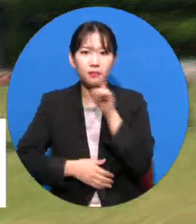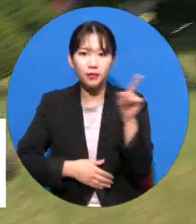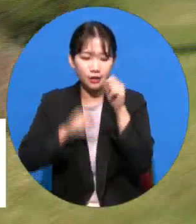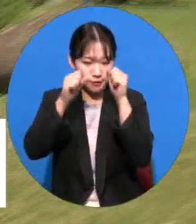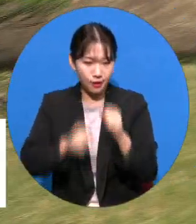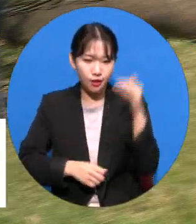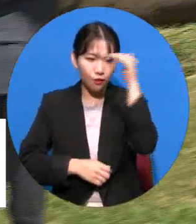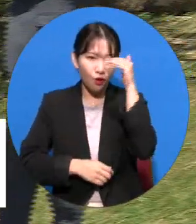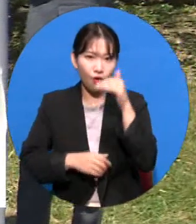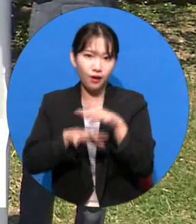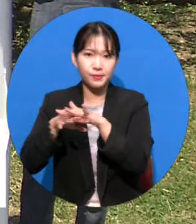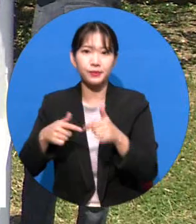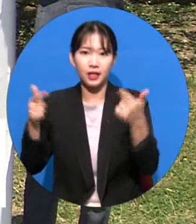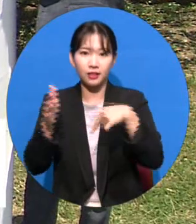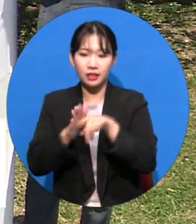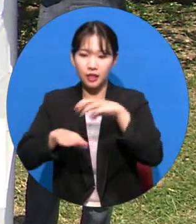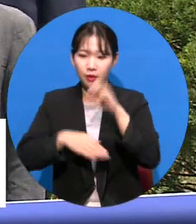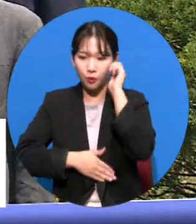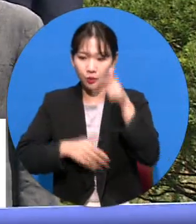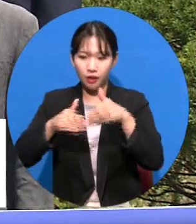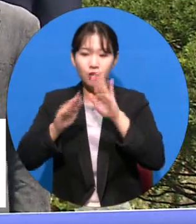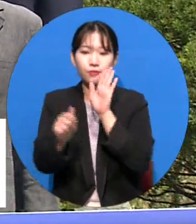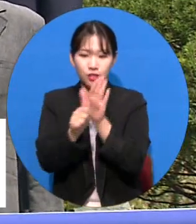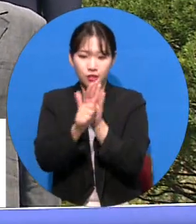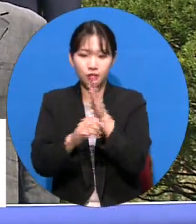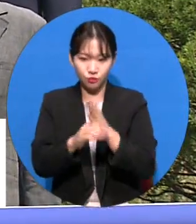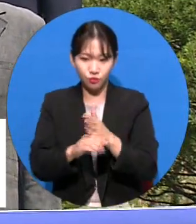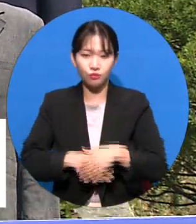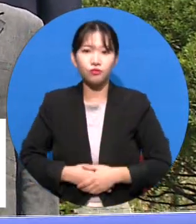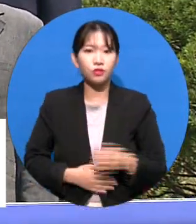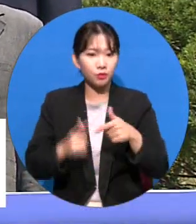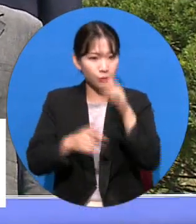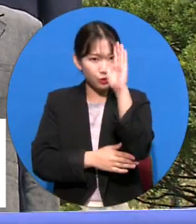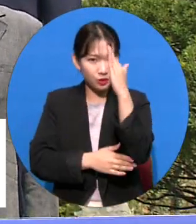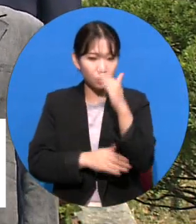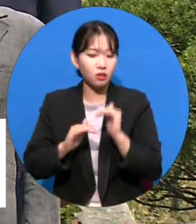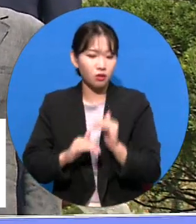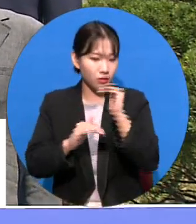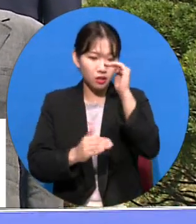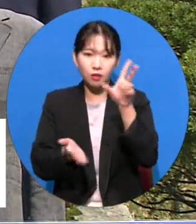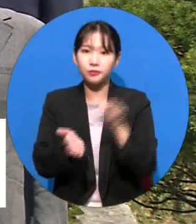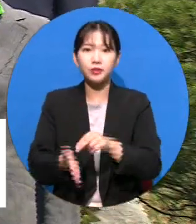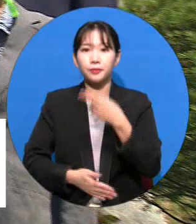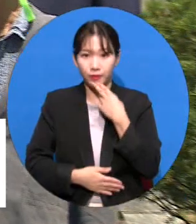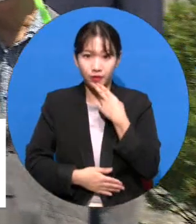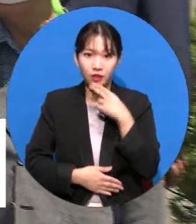체류형 관광 인프라 확충을 위한 사막도 호텔 건립을 지지하고 있으며 목포시도 절차상